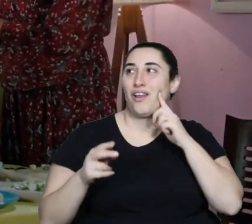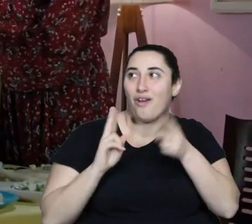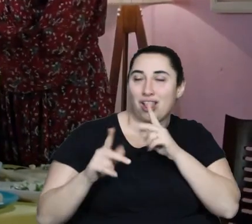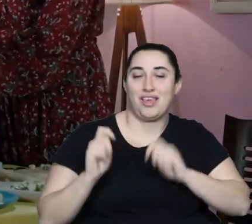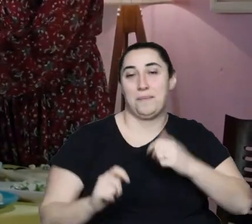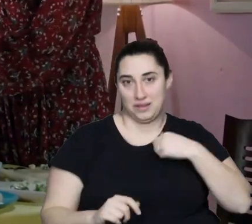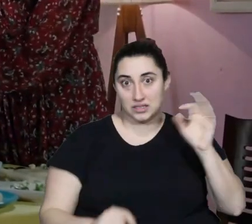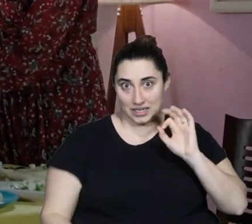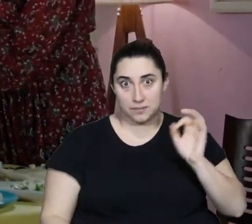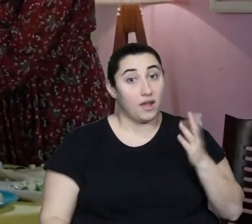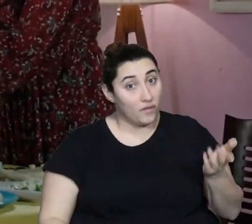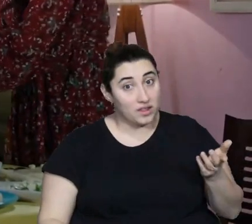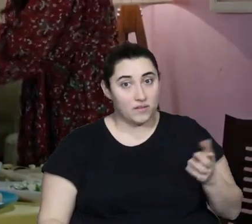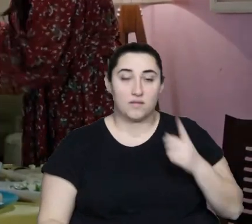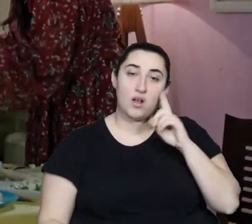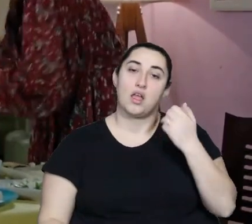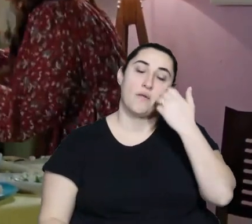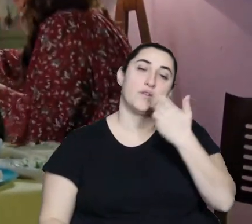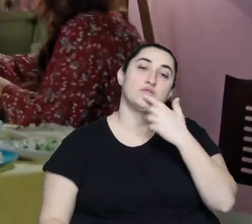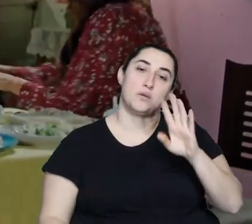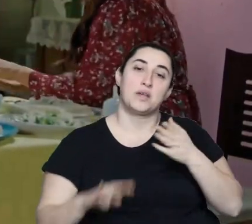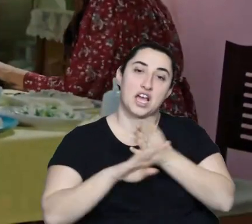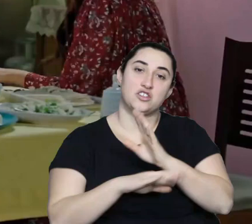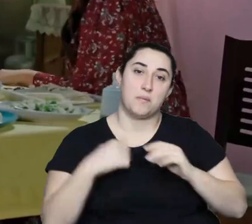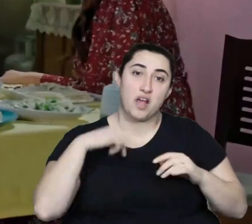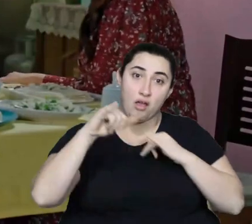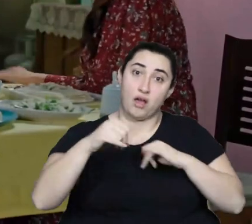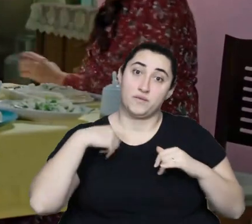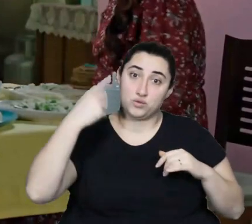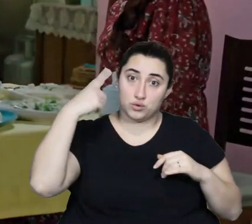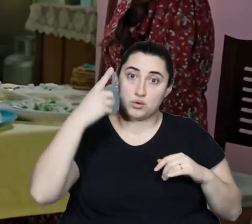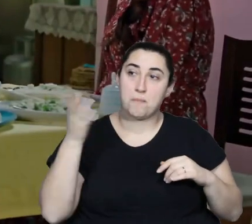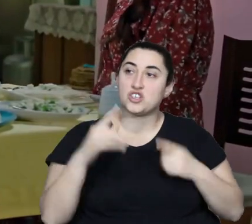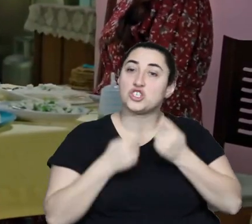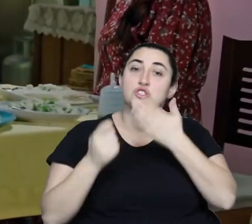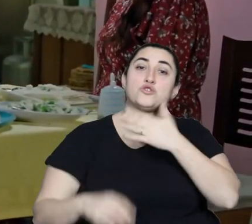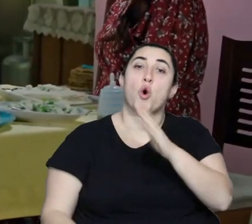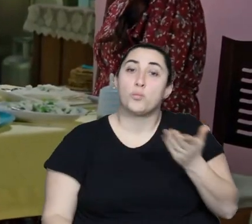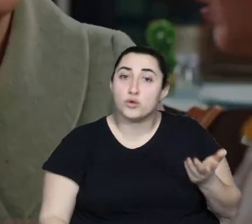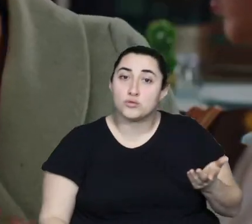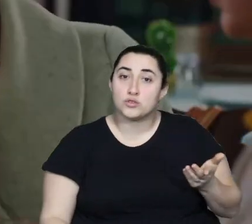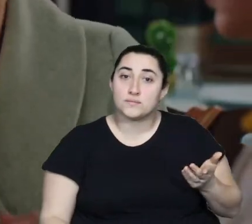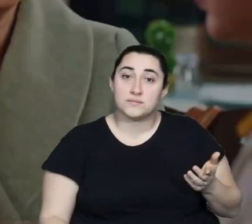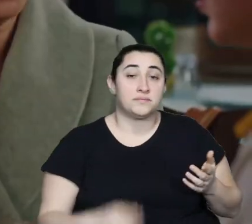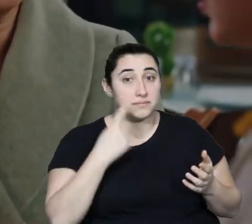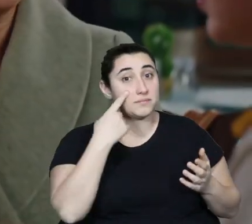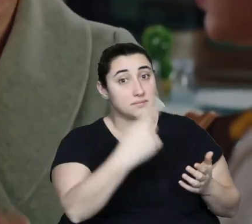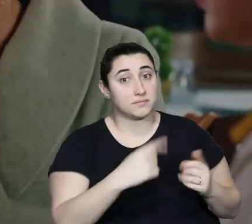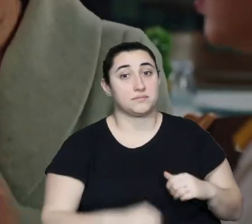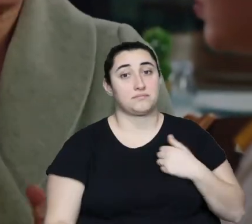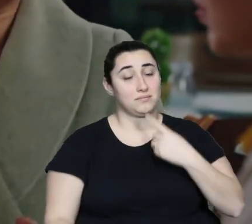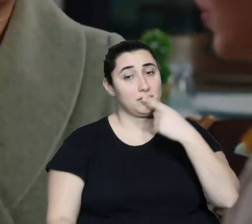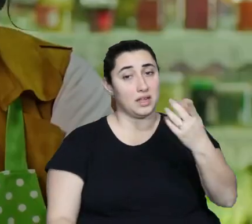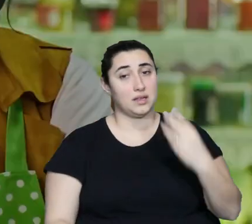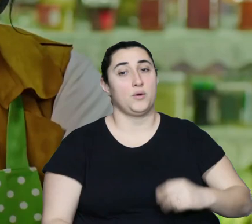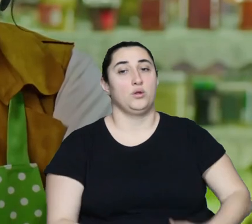beni taklit ediyor değil mi? Evet. Vallahi ne yalan söyleyeyim. Gerçekten ben de öyle düşündüm. Ya başka yapacak iş bulamadım bu kadın. Bak gördün mü?